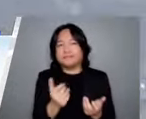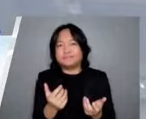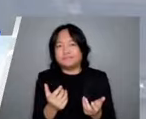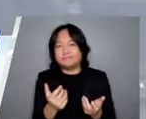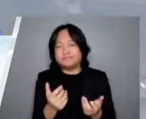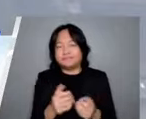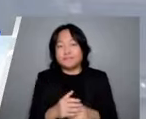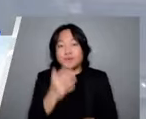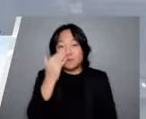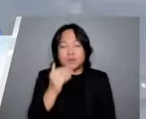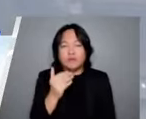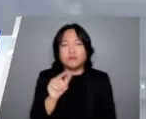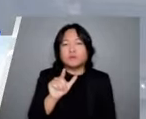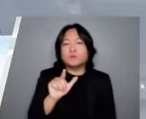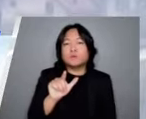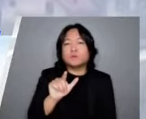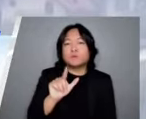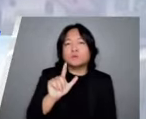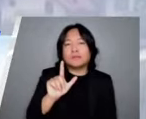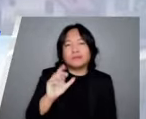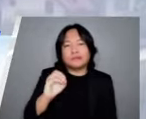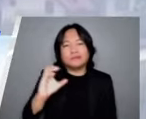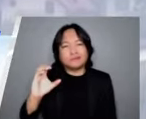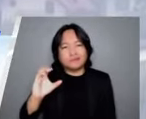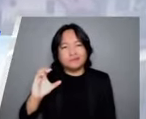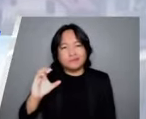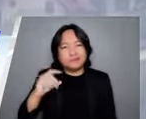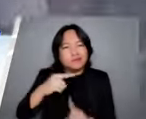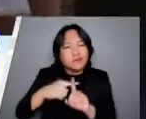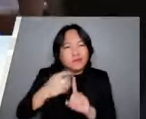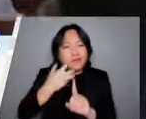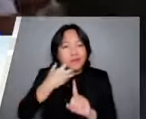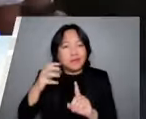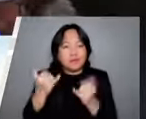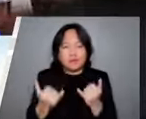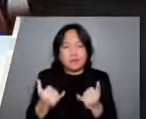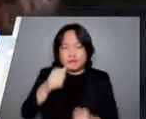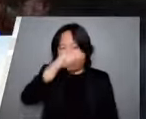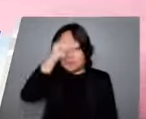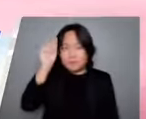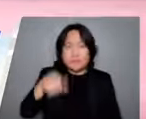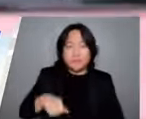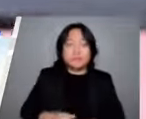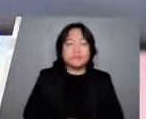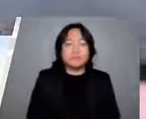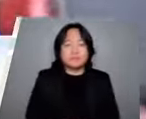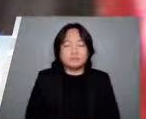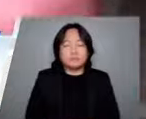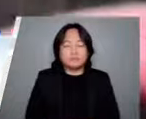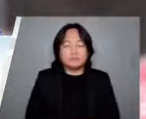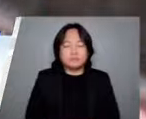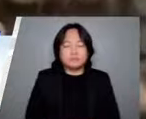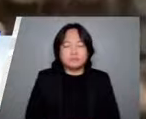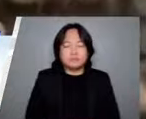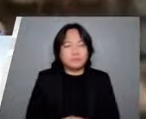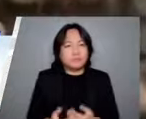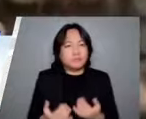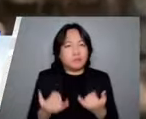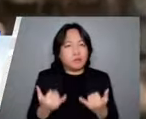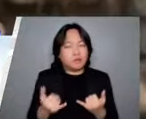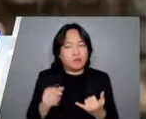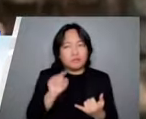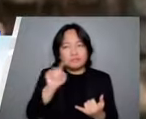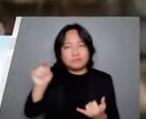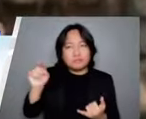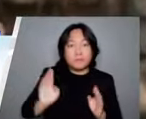ang pinakamataas na temperatura ngayong Abril. At tumadalas na rin daw na nararanasan ito. Maraming